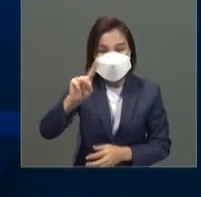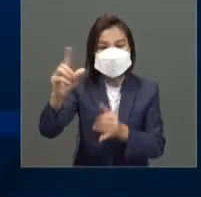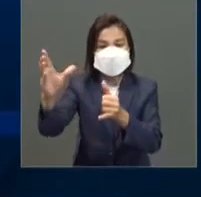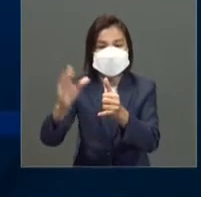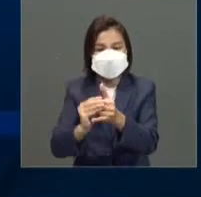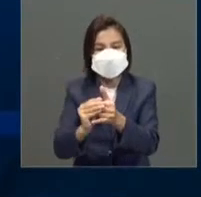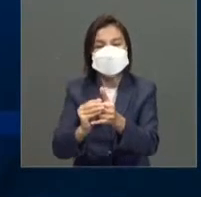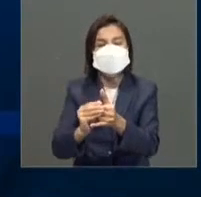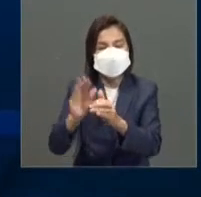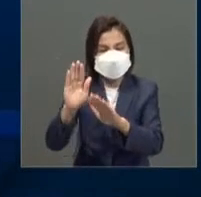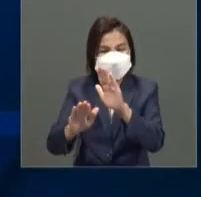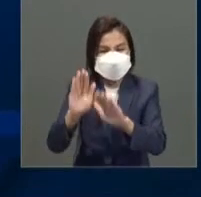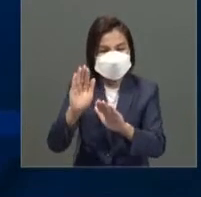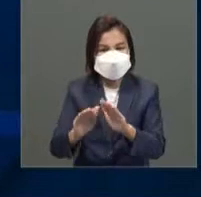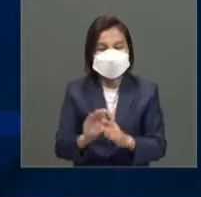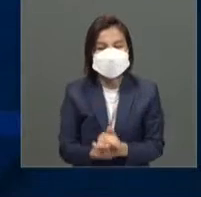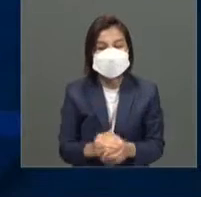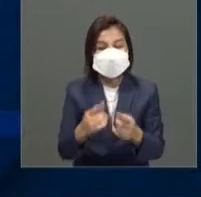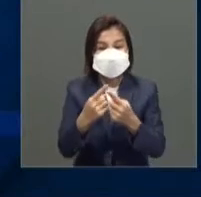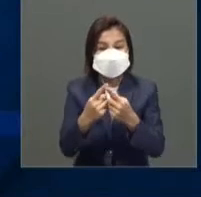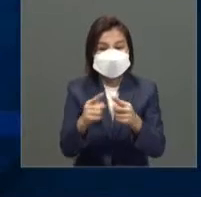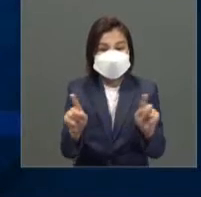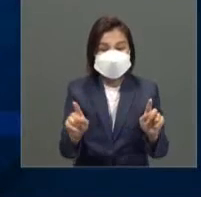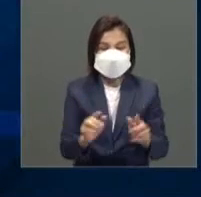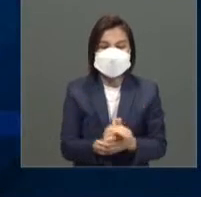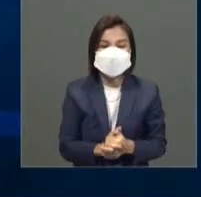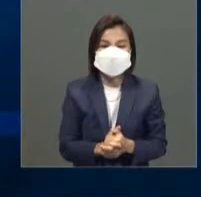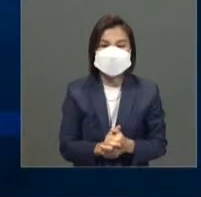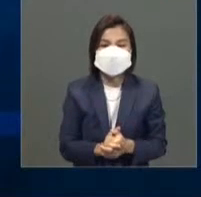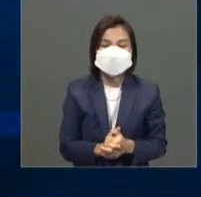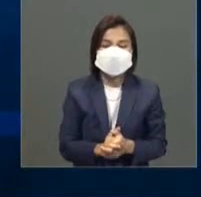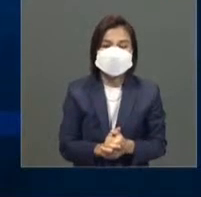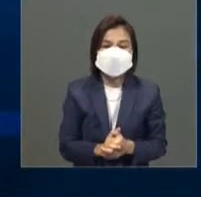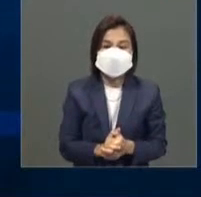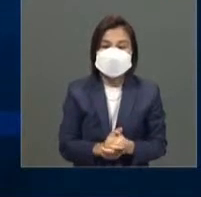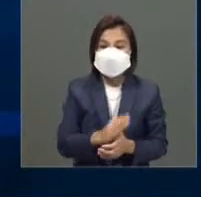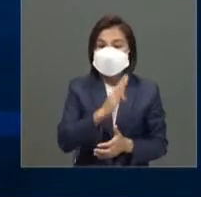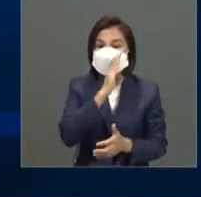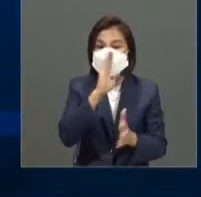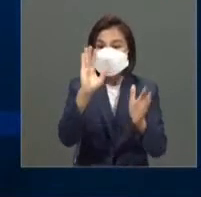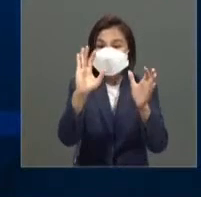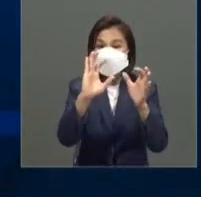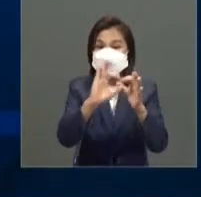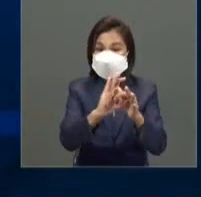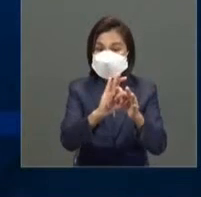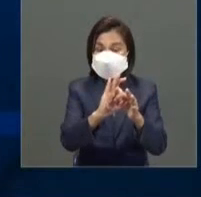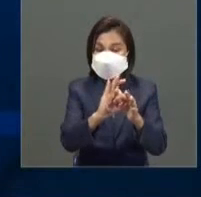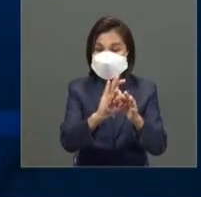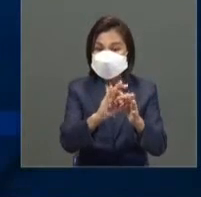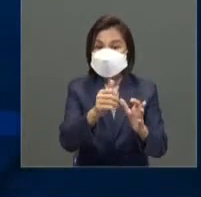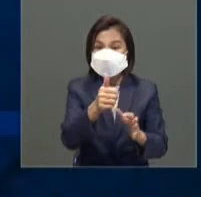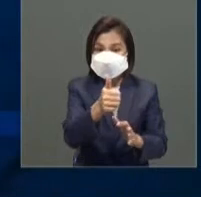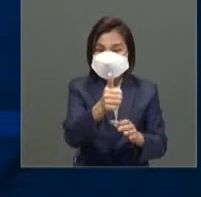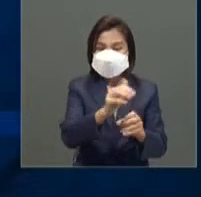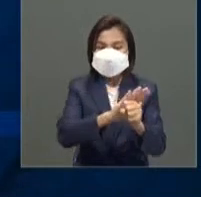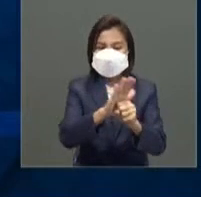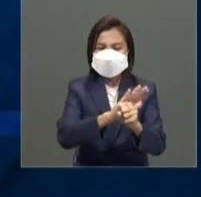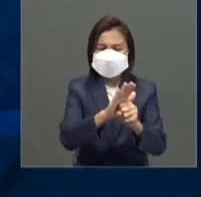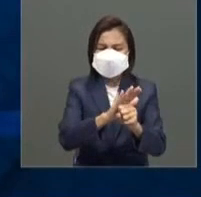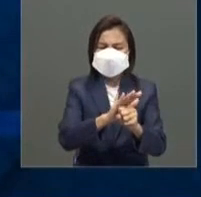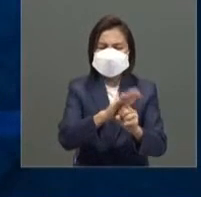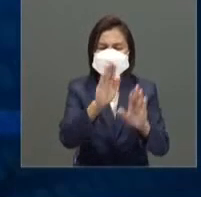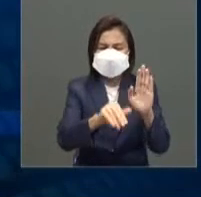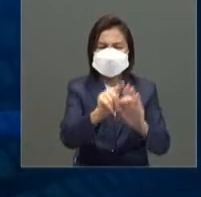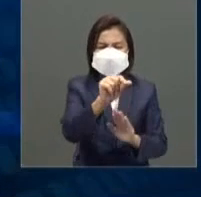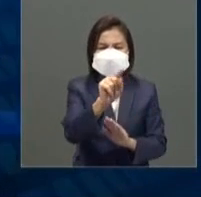ะครับถ้าเราล็อกดาวน์ที่มีประสิทธิภาพอยู่ที่ประมาณสัก